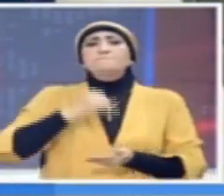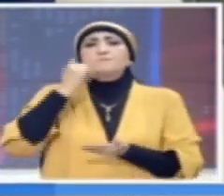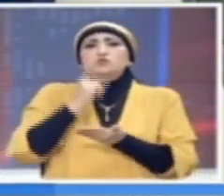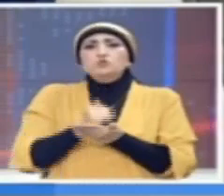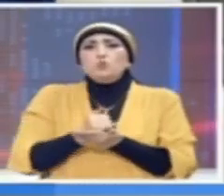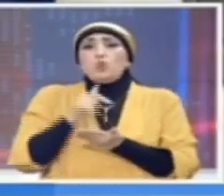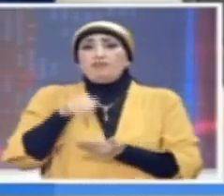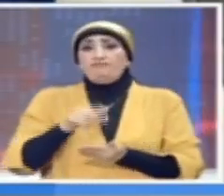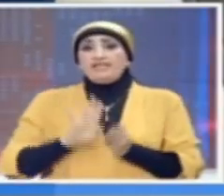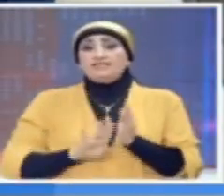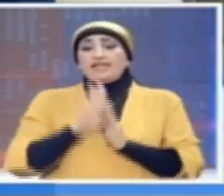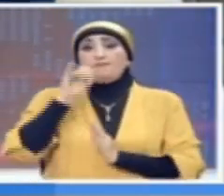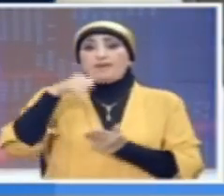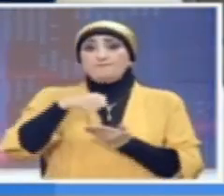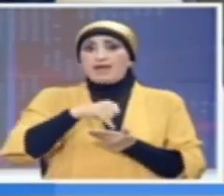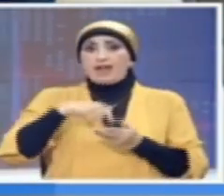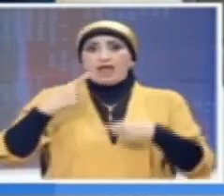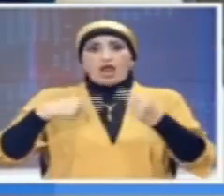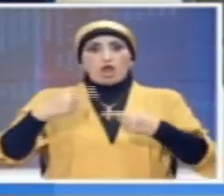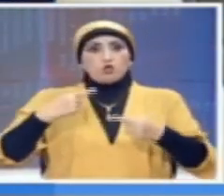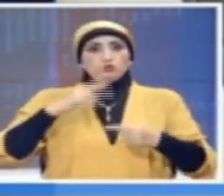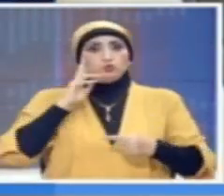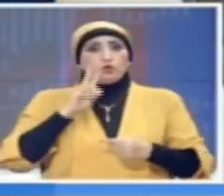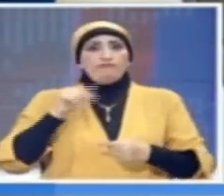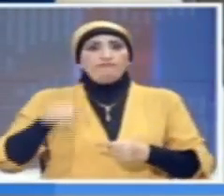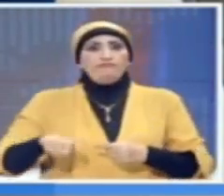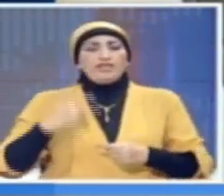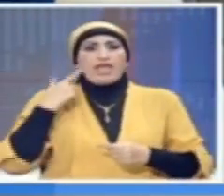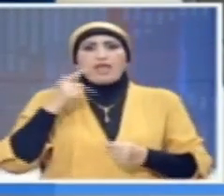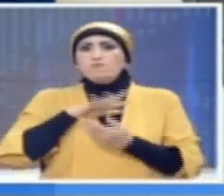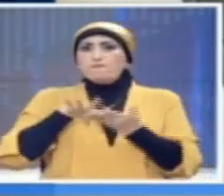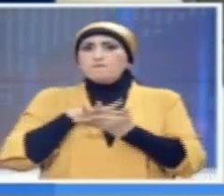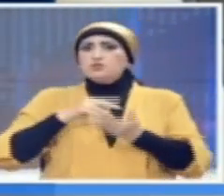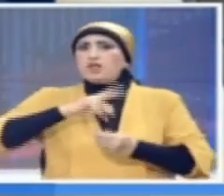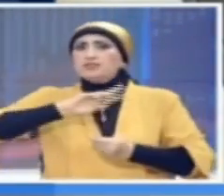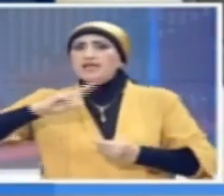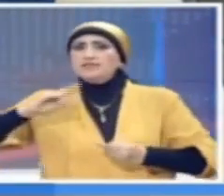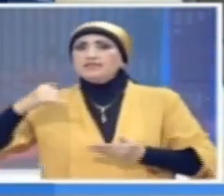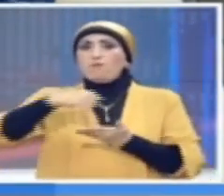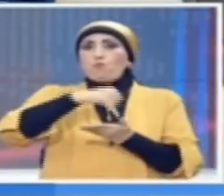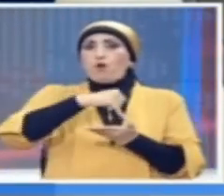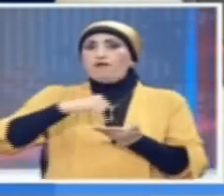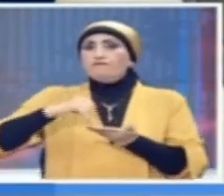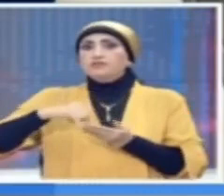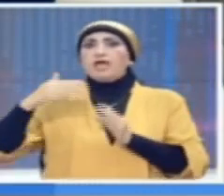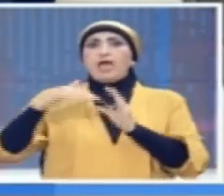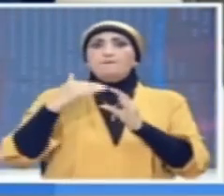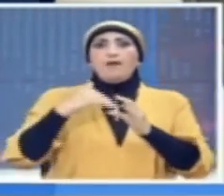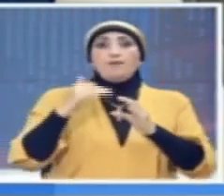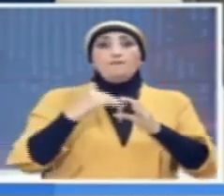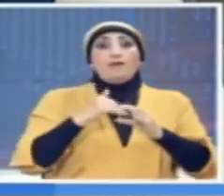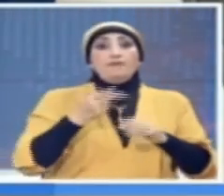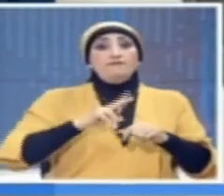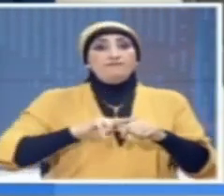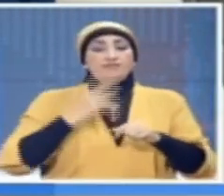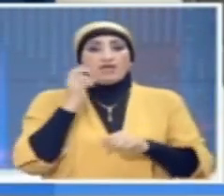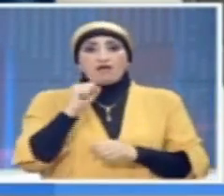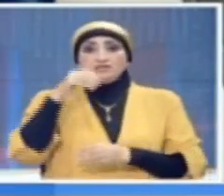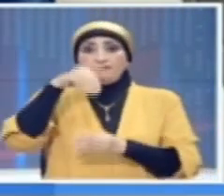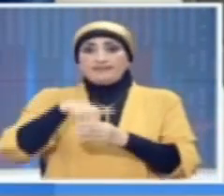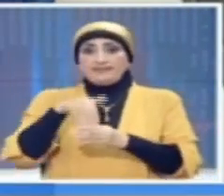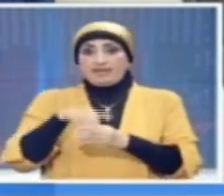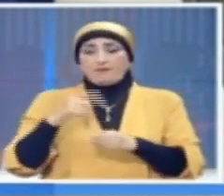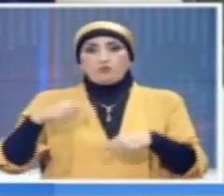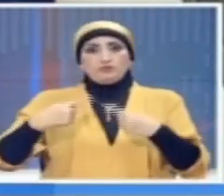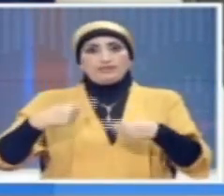بوزارة التنمية المحلية تتابع مع غرف عمليات المحافظات كافة الاستعدادات الخاصة بالعملية